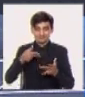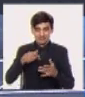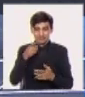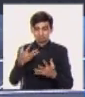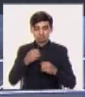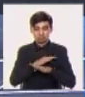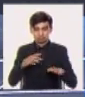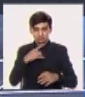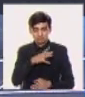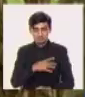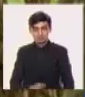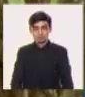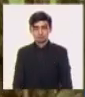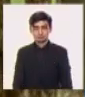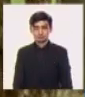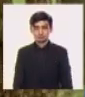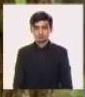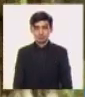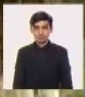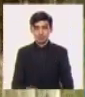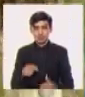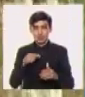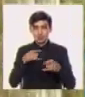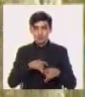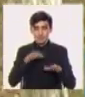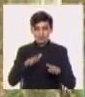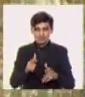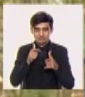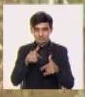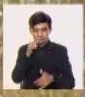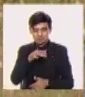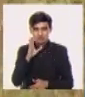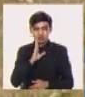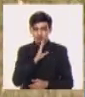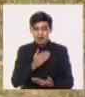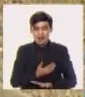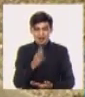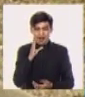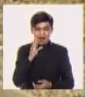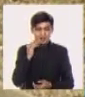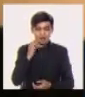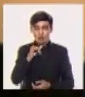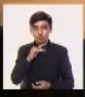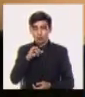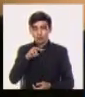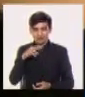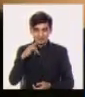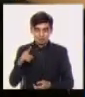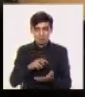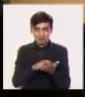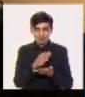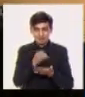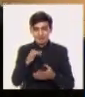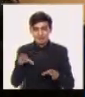наши корреспонденты. Не попасть в роддом, когда придет срок, боится жительница Алматы Жолдос. Вот уже несколько месяцев